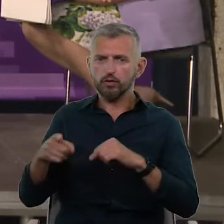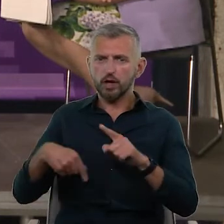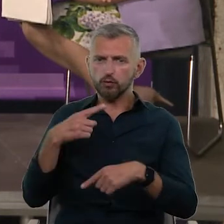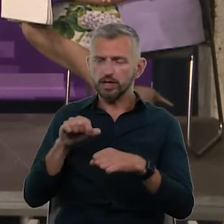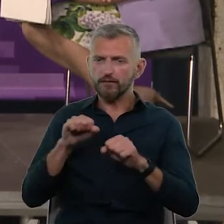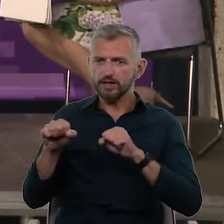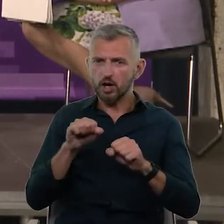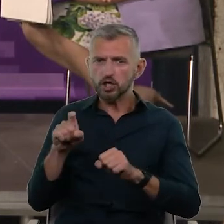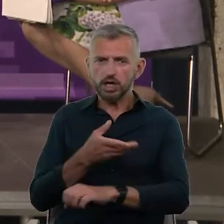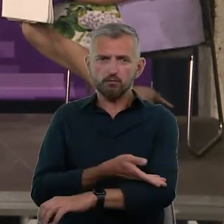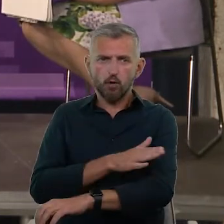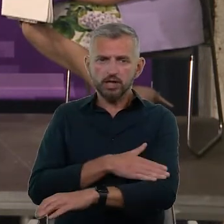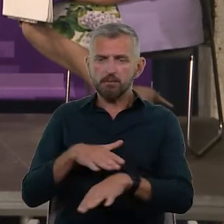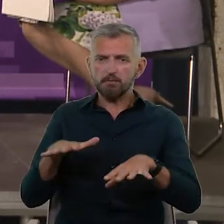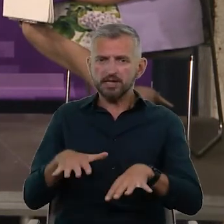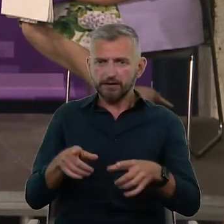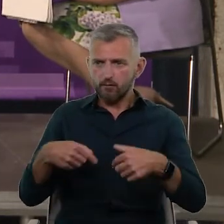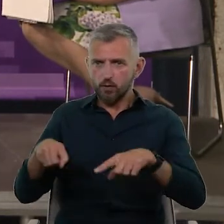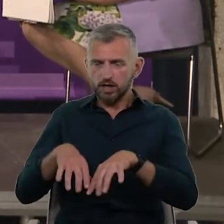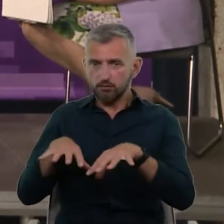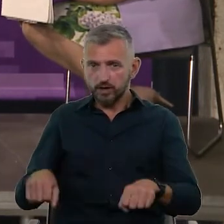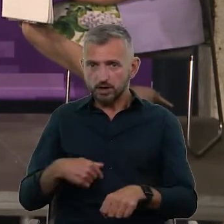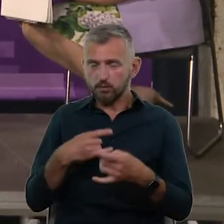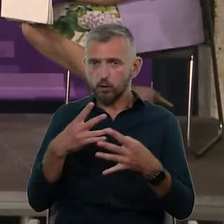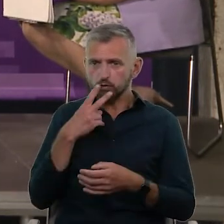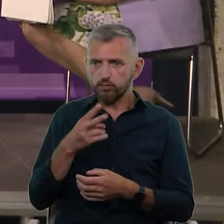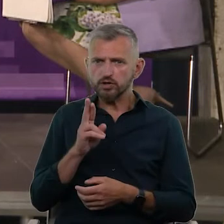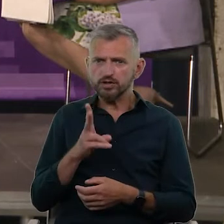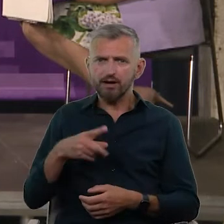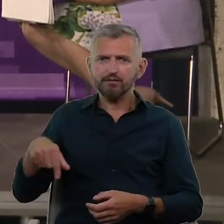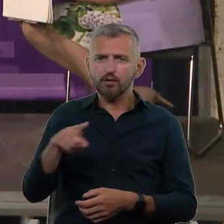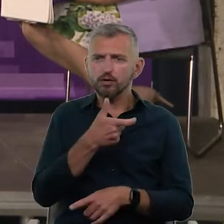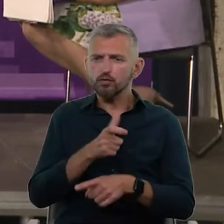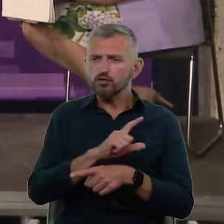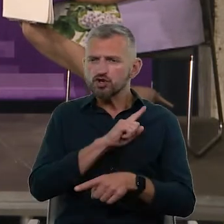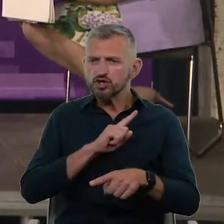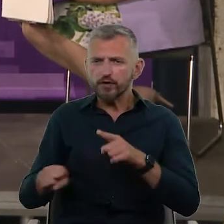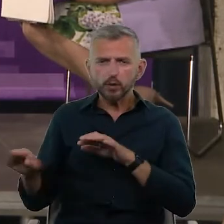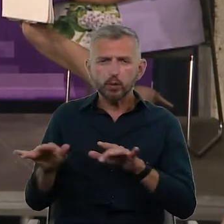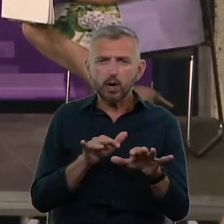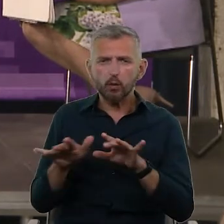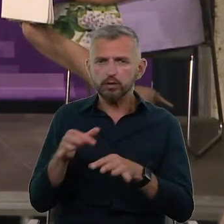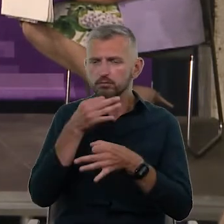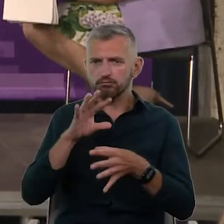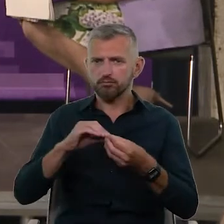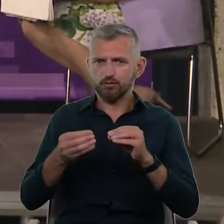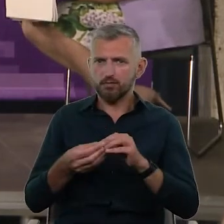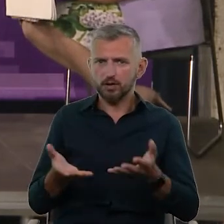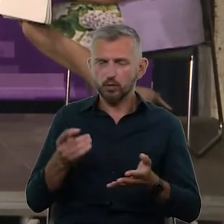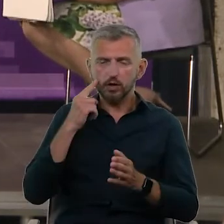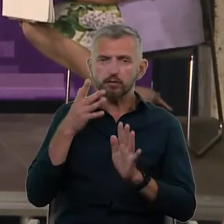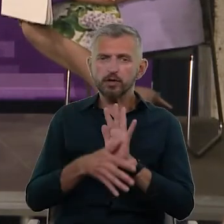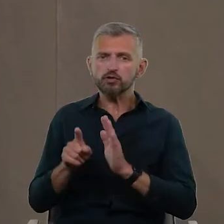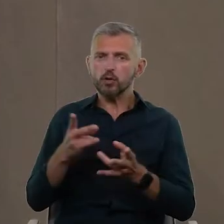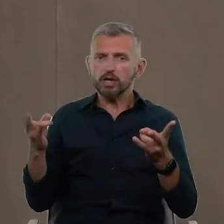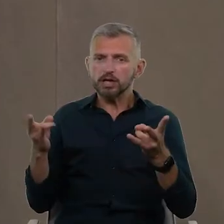відряджень з польськими і місцевими органами влади. Ми просто побачили, як вони дуже швидко реагують на ту чи іншу проблематику, розуміючи,